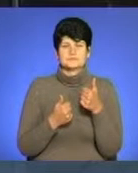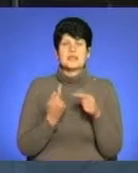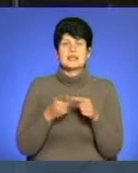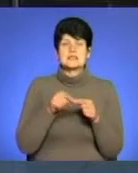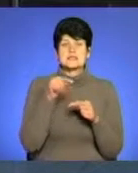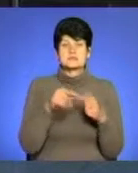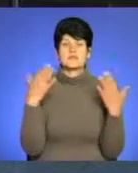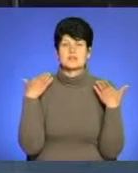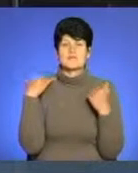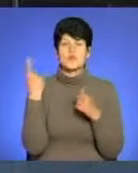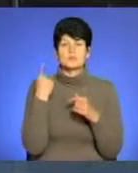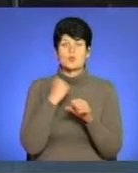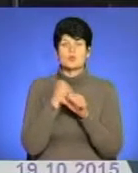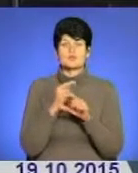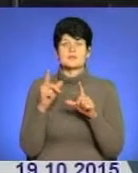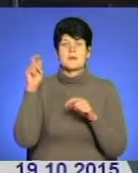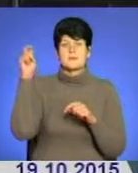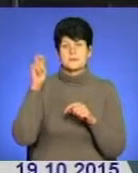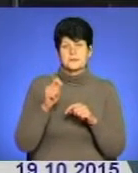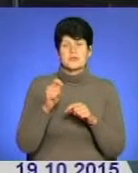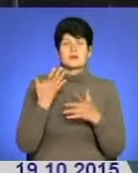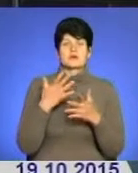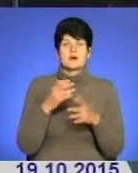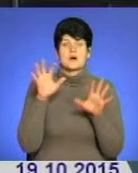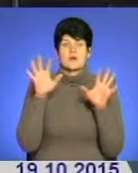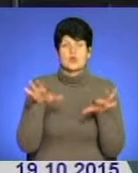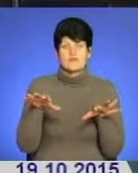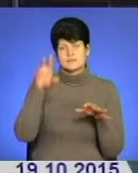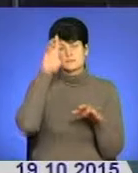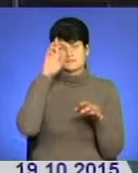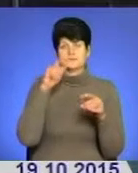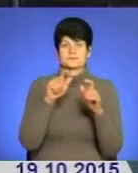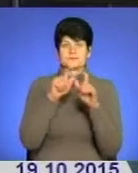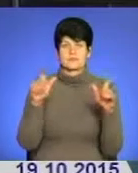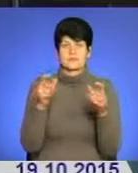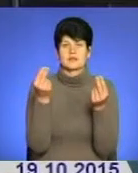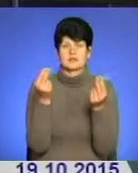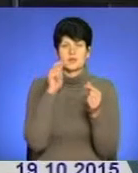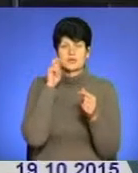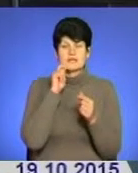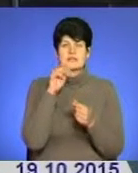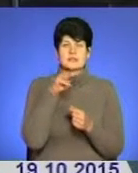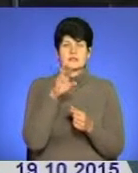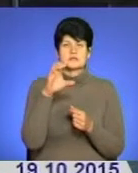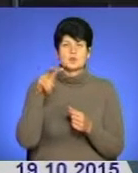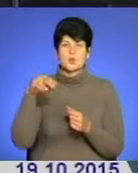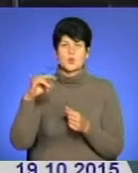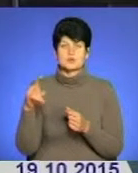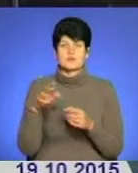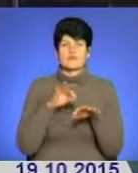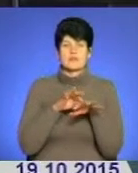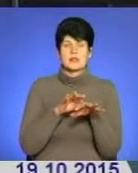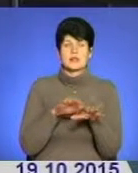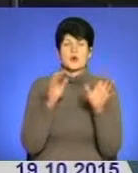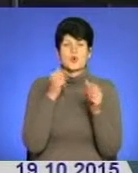Цими вихідними в області з робочим візитом перебувала голова казначейства України Тетяна Слюс. Чиновниця провела робочі наради з головами